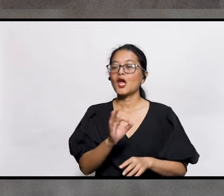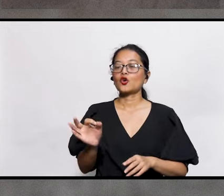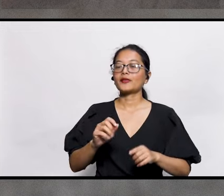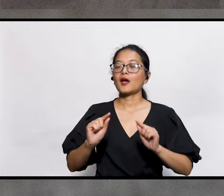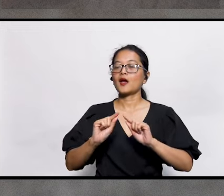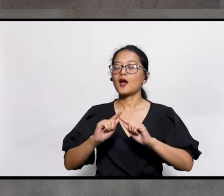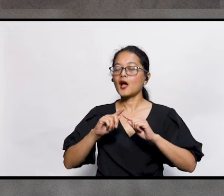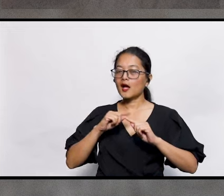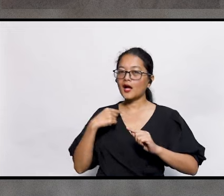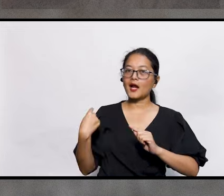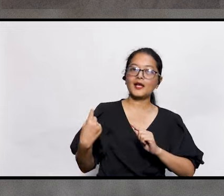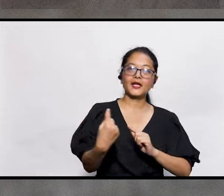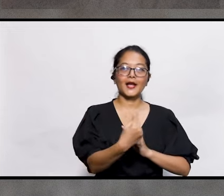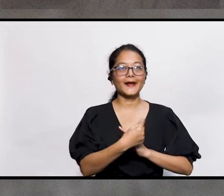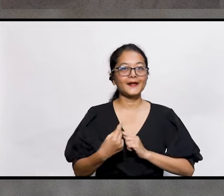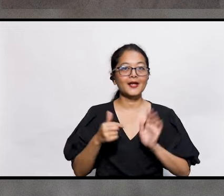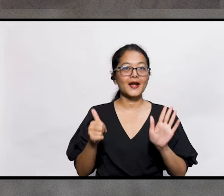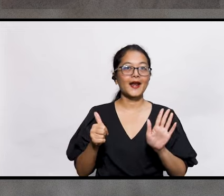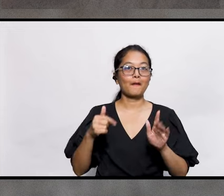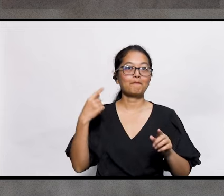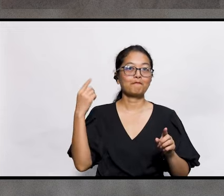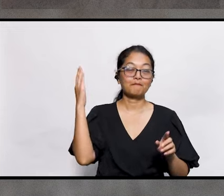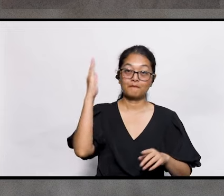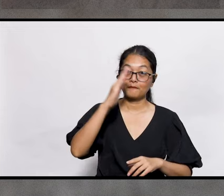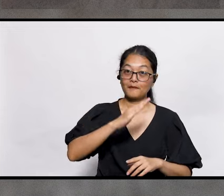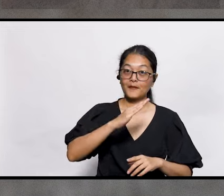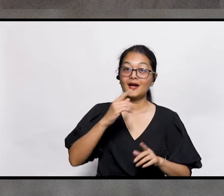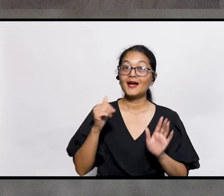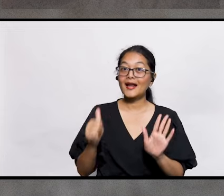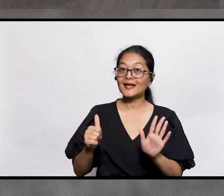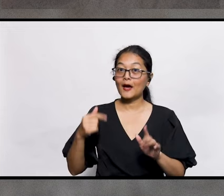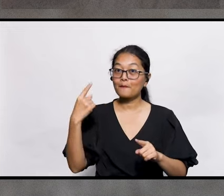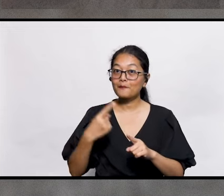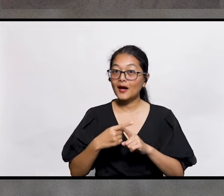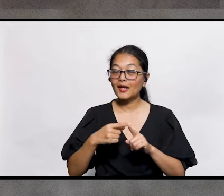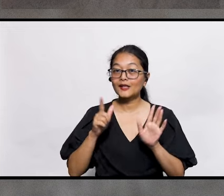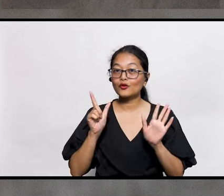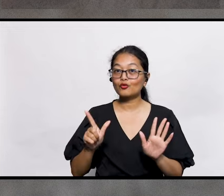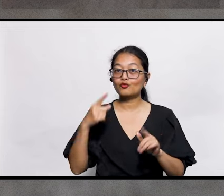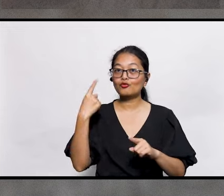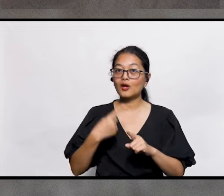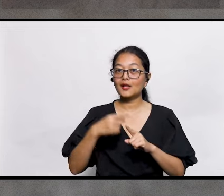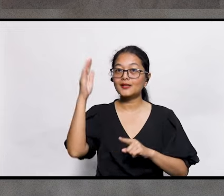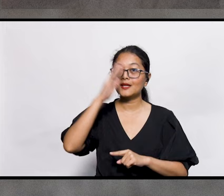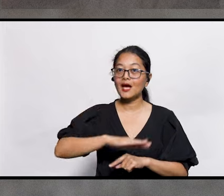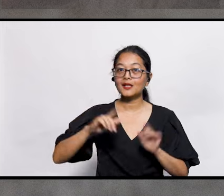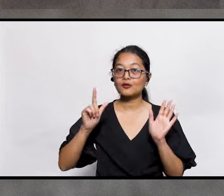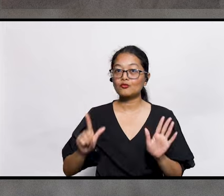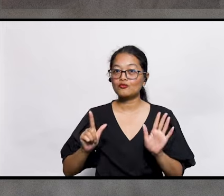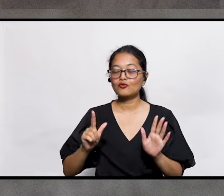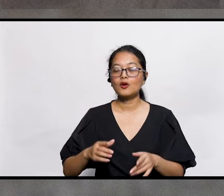6 hari tujuh kali di hari ketujuh bawa tujuh orang imam dan tujuh orang